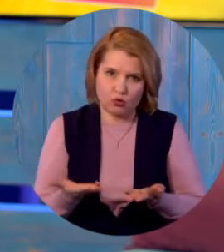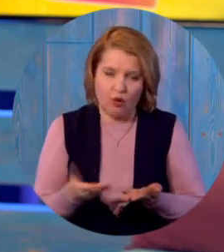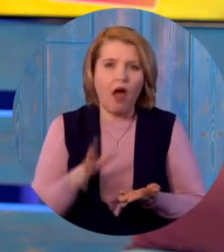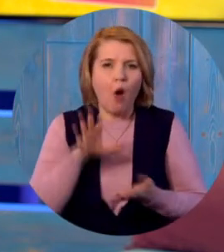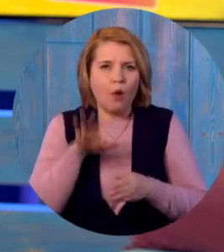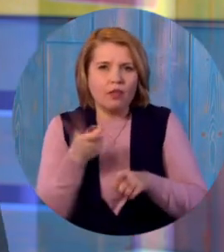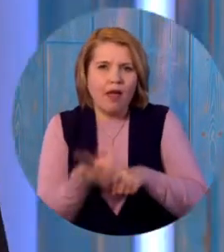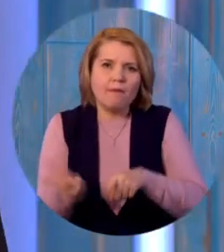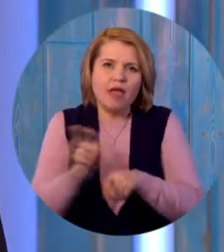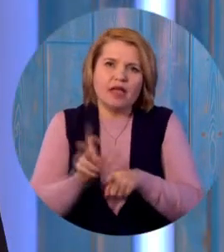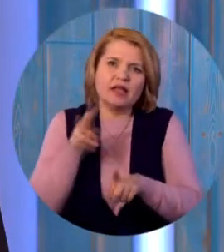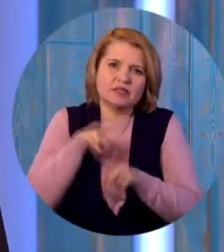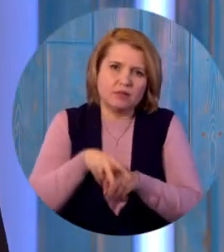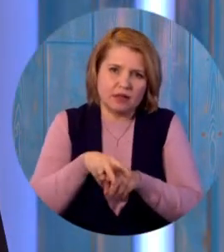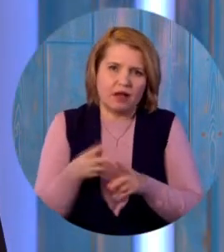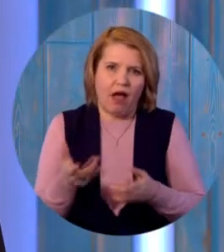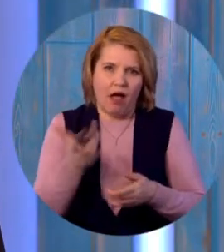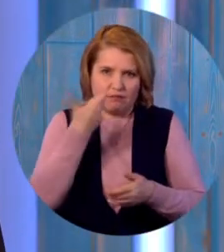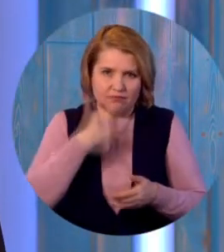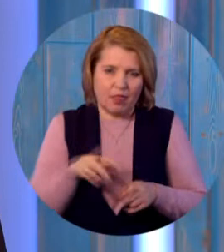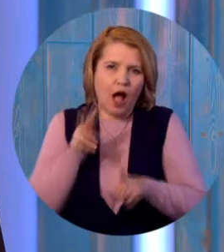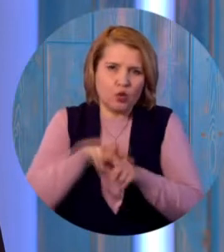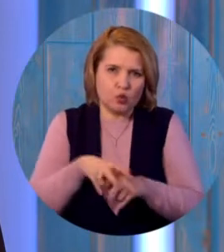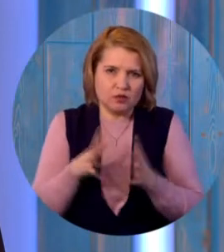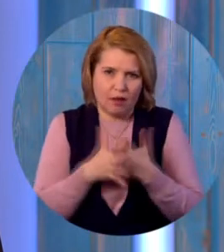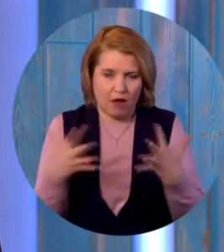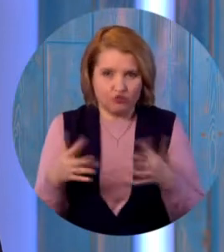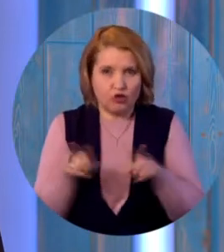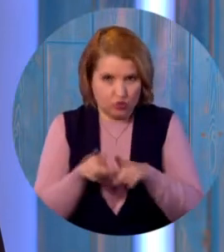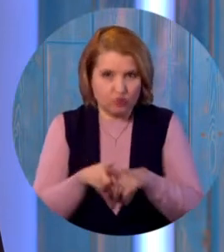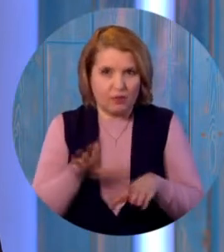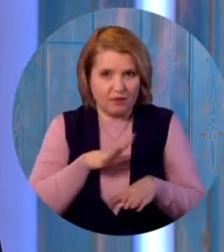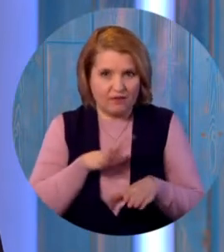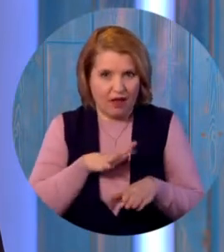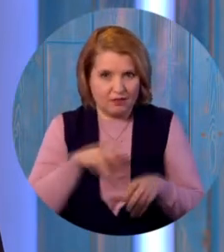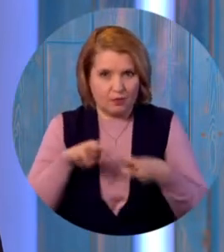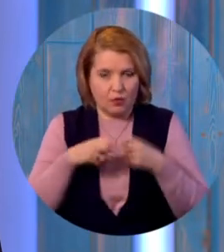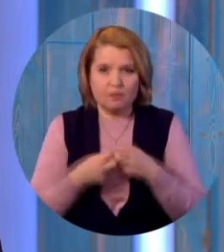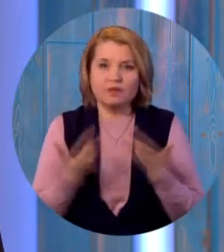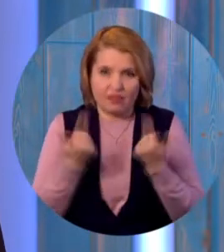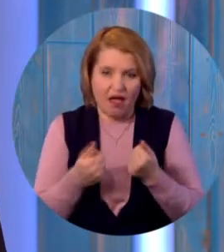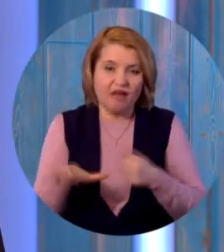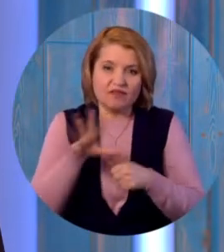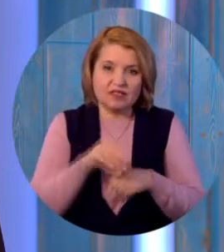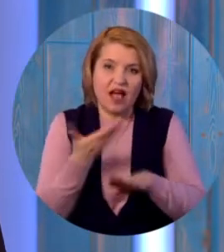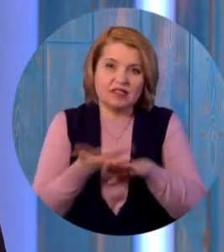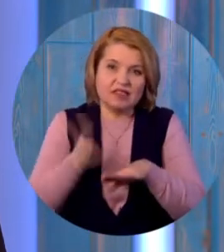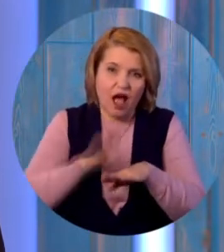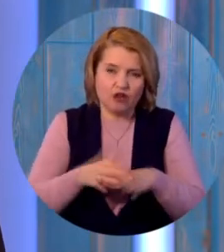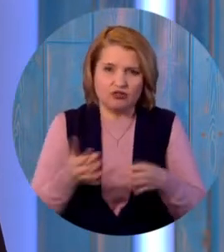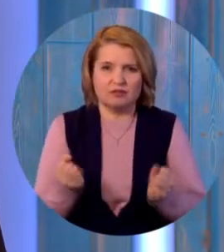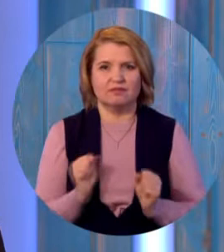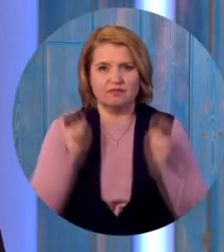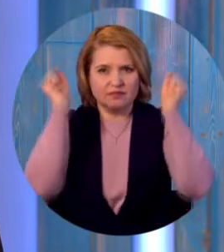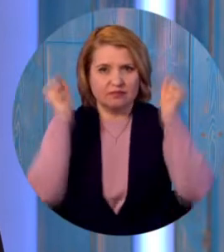Конечно. Нагрузки, то есть, смотрите, мы вся тяжесть у нас идет на ноги. Если мы еще поднимаем что-то